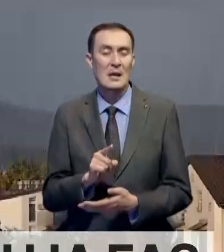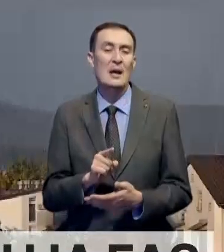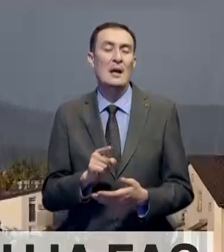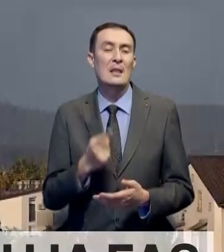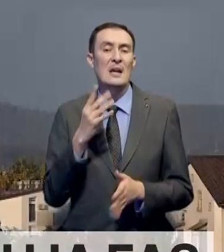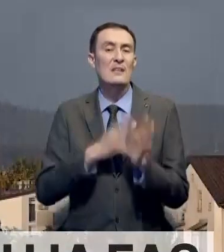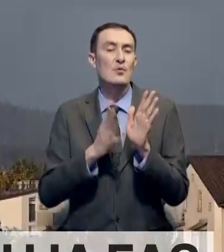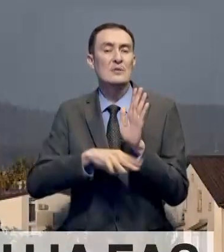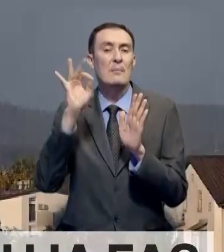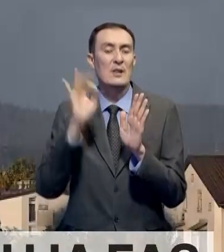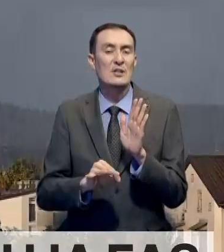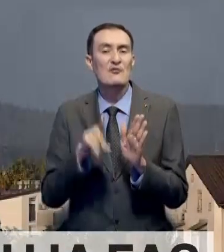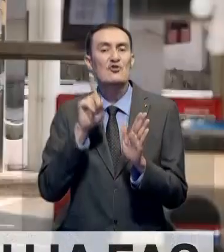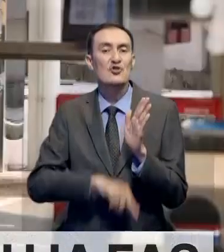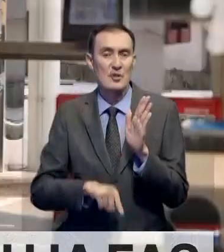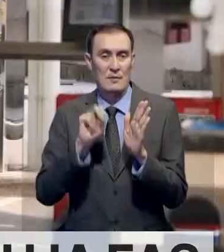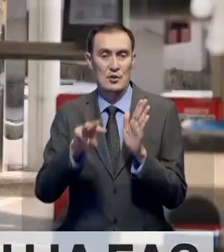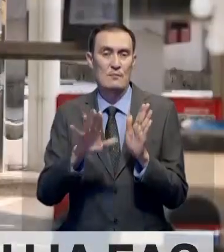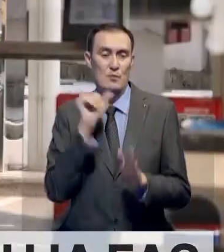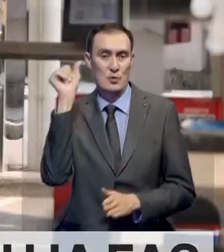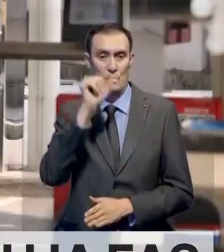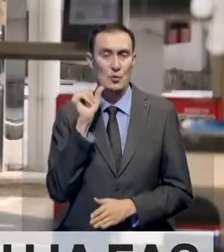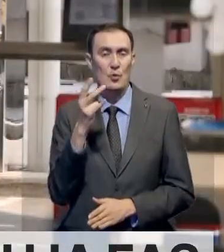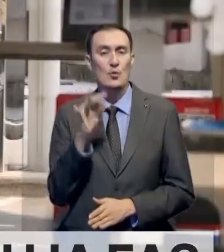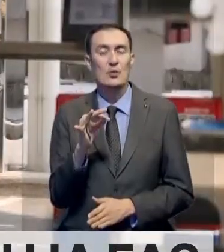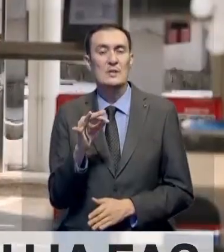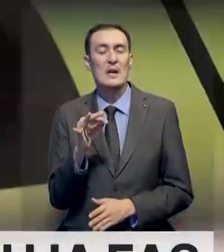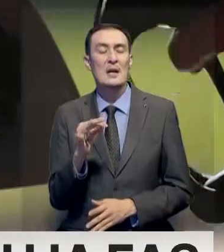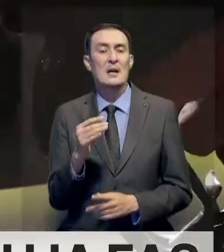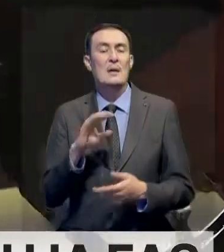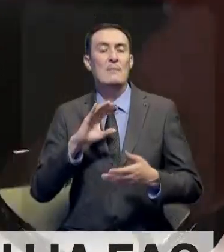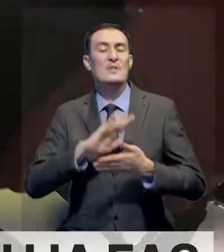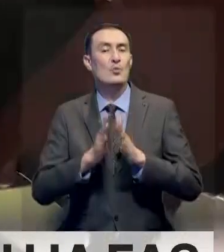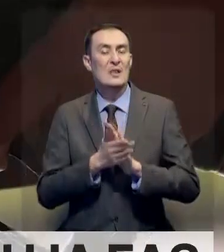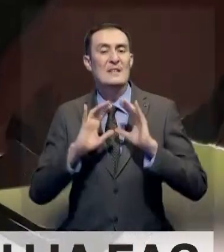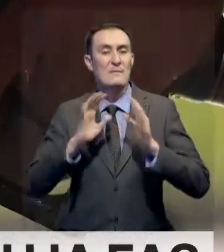на 90% ниже, чем в прошлом году. Однако из-за геополитической